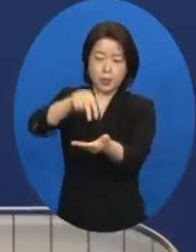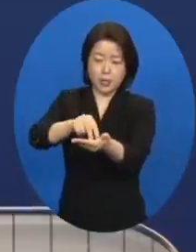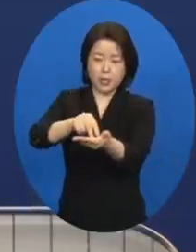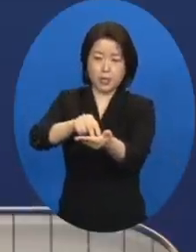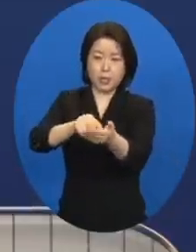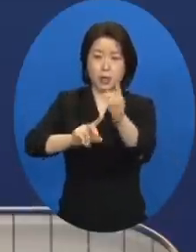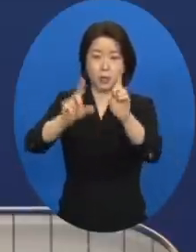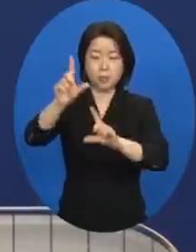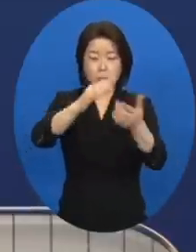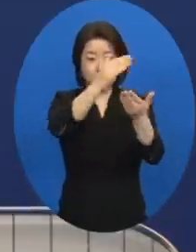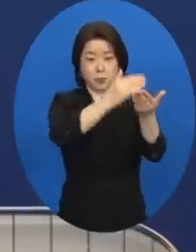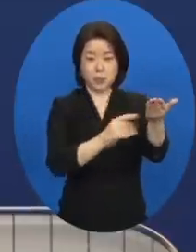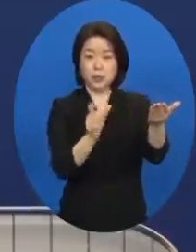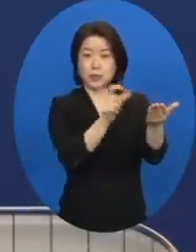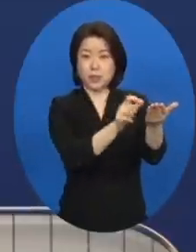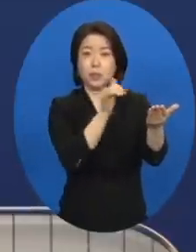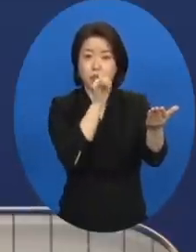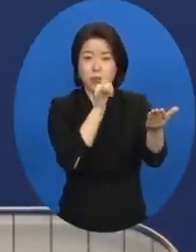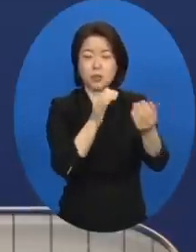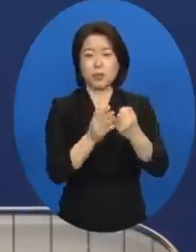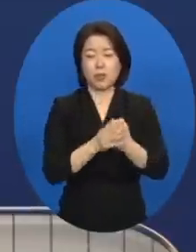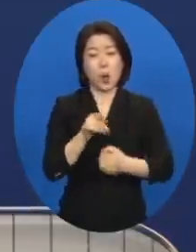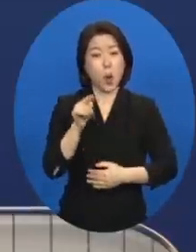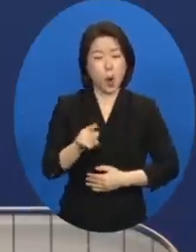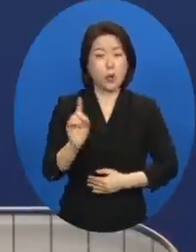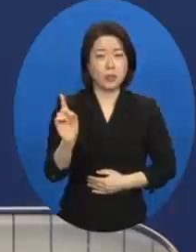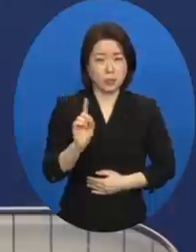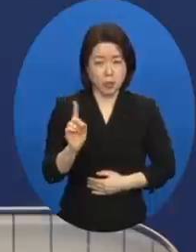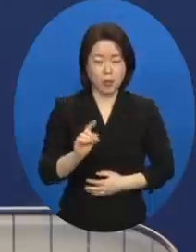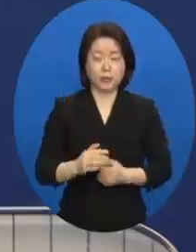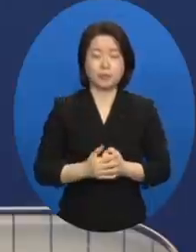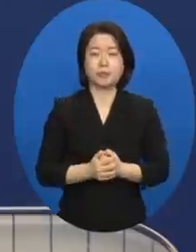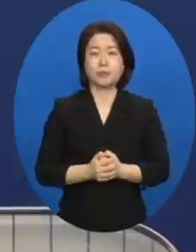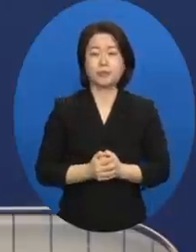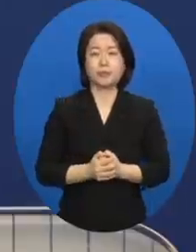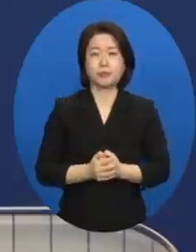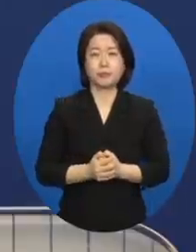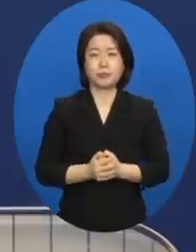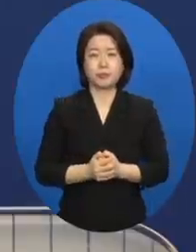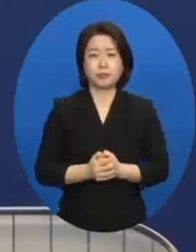장면이 나옵니다. 거기서